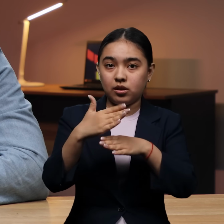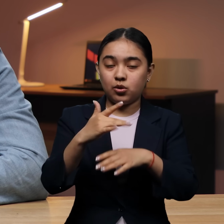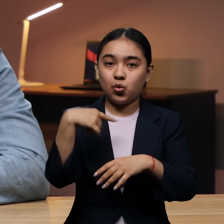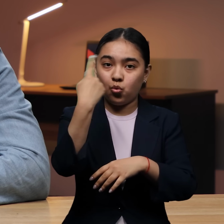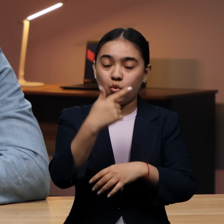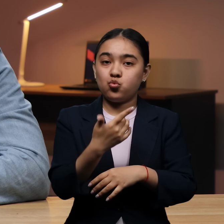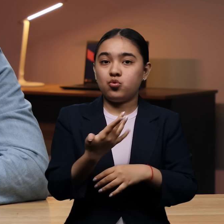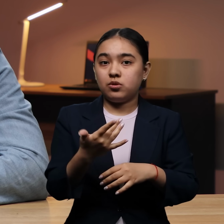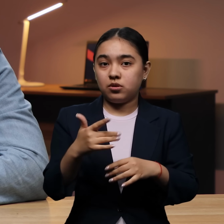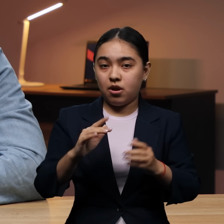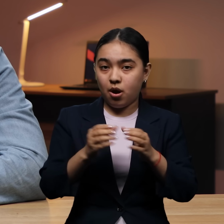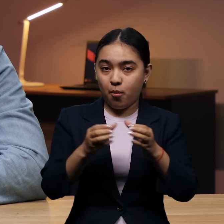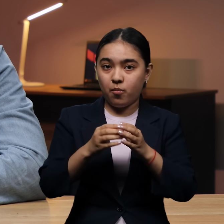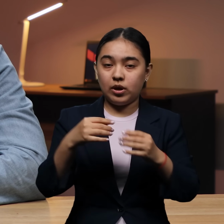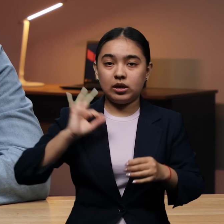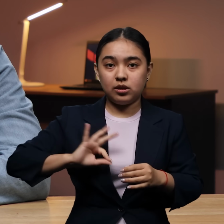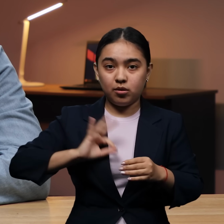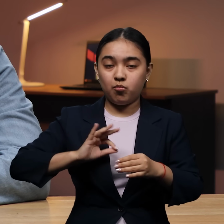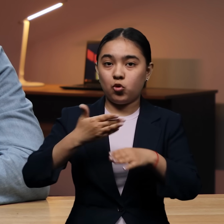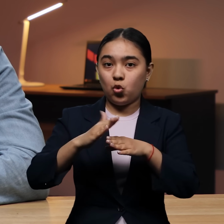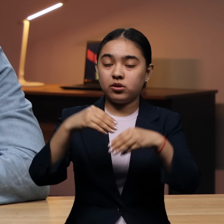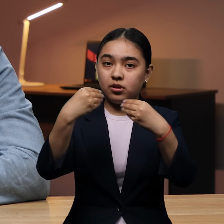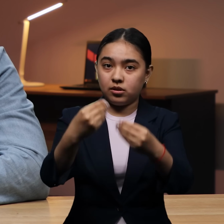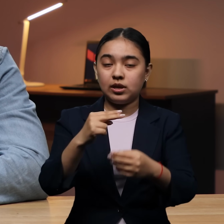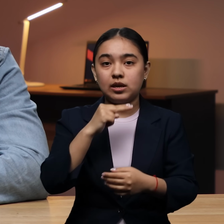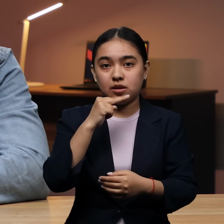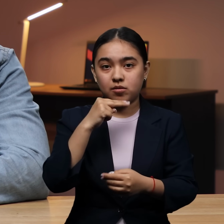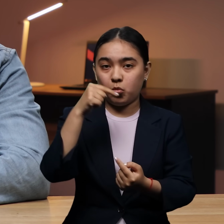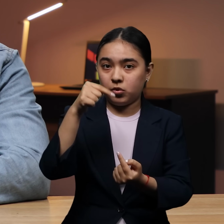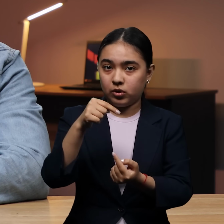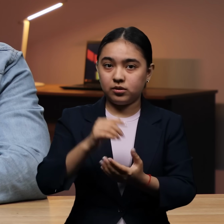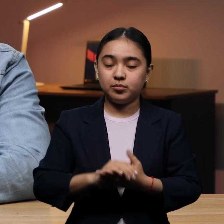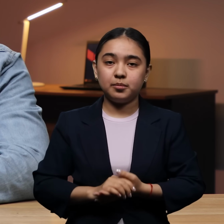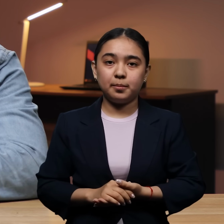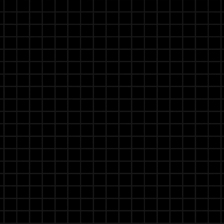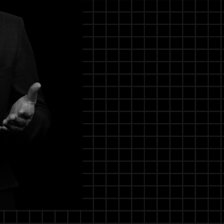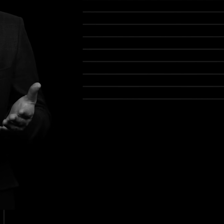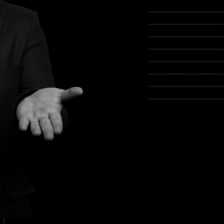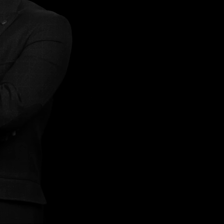miqdordagi kreditni xususiy kompaniyaga imtiyozli shartlarda bergani e'tiborga loyiq.